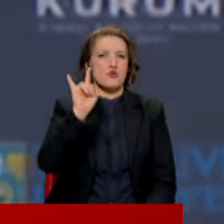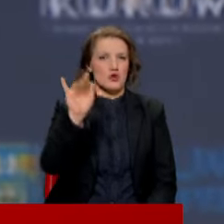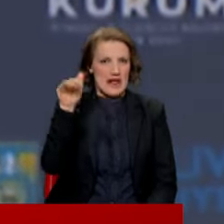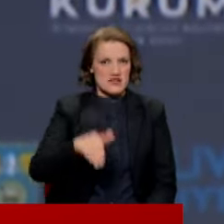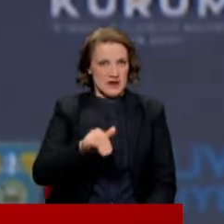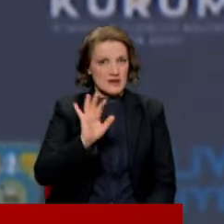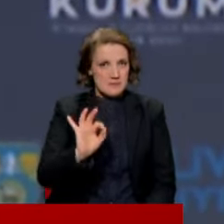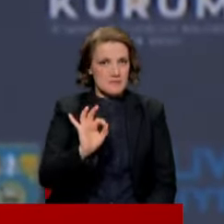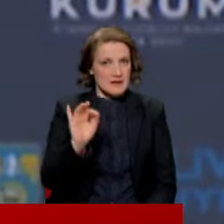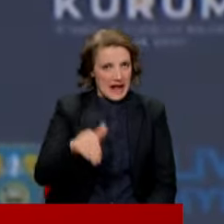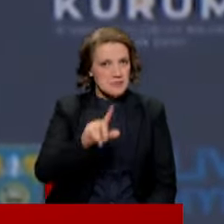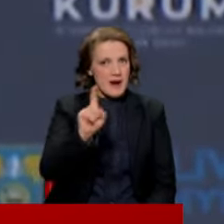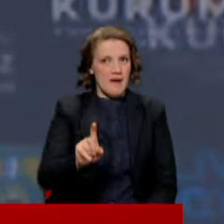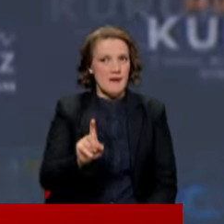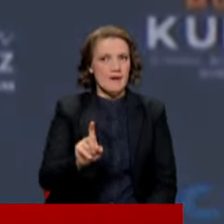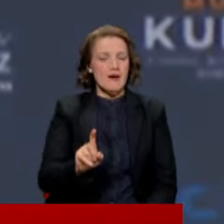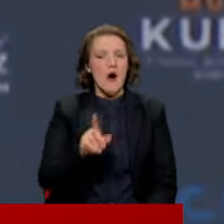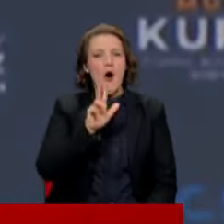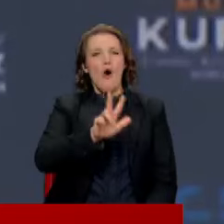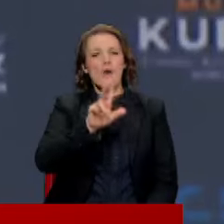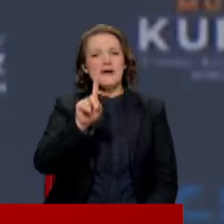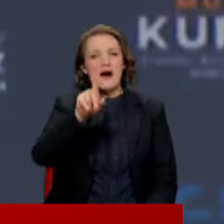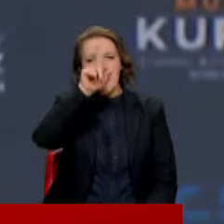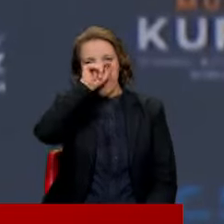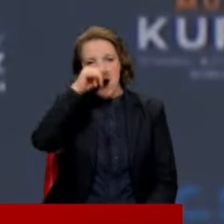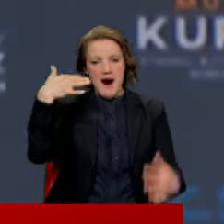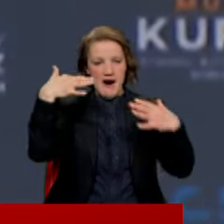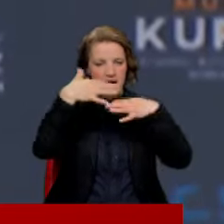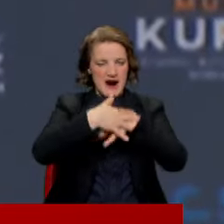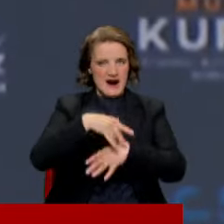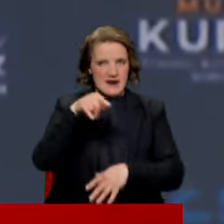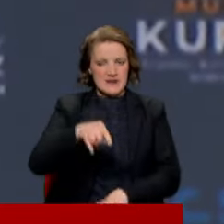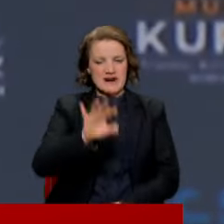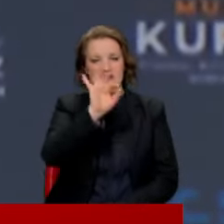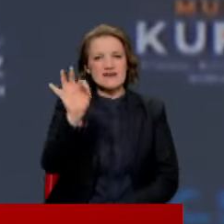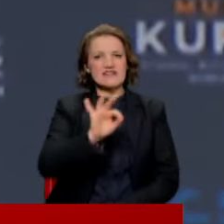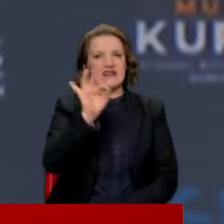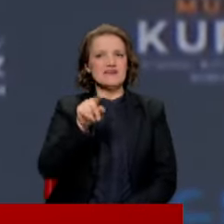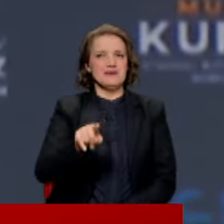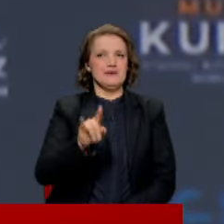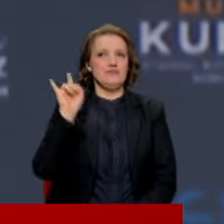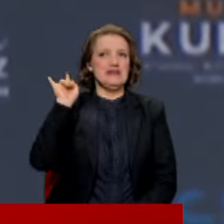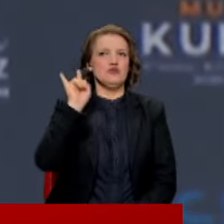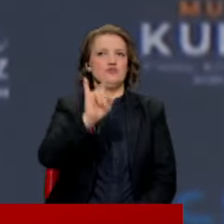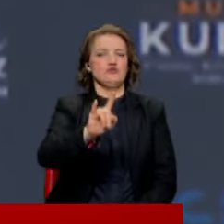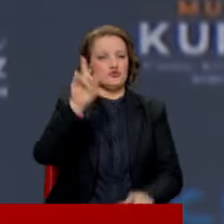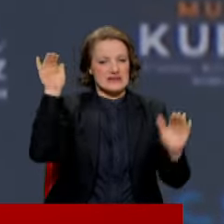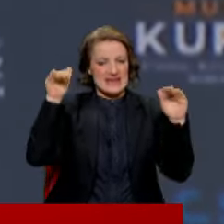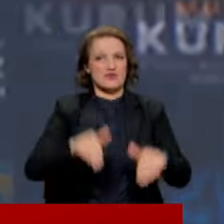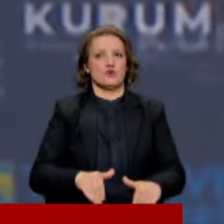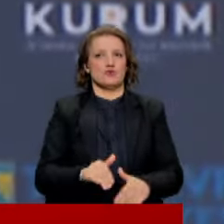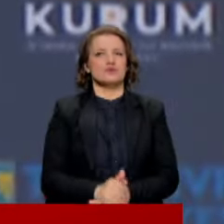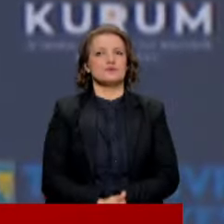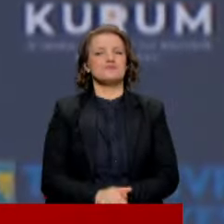değil mi? Geldi mi? 31 Mart akşamı Silivri'ye metrobüsü